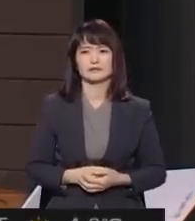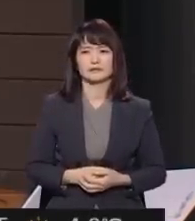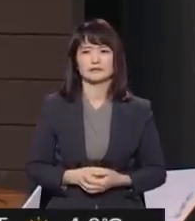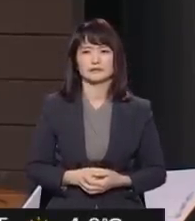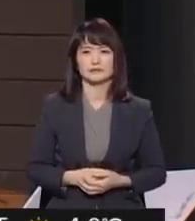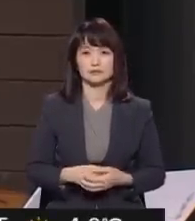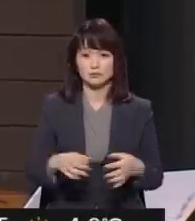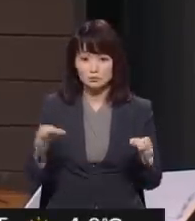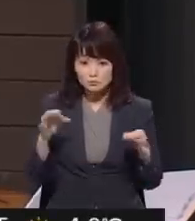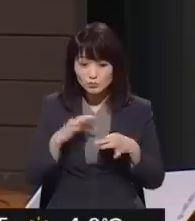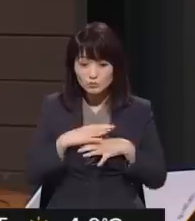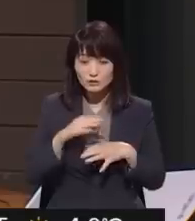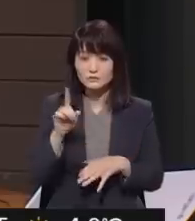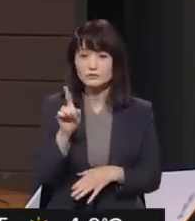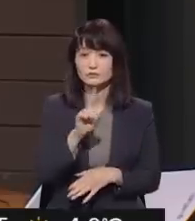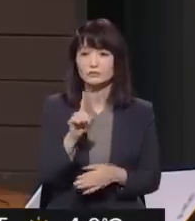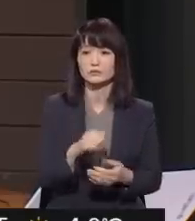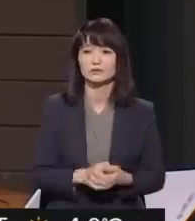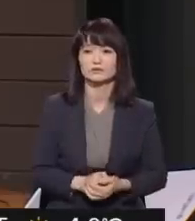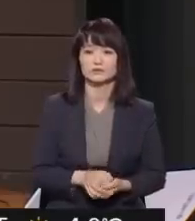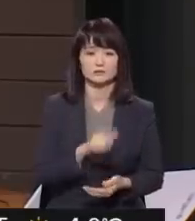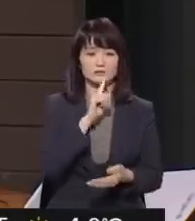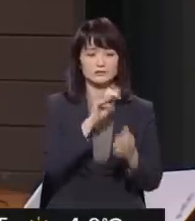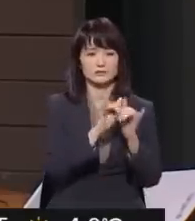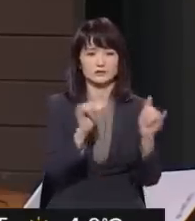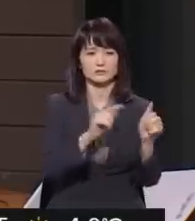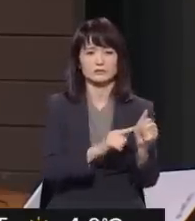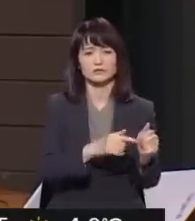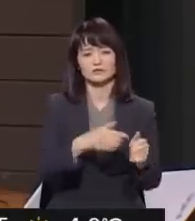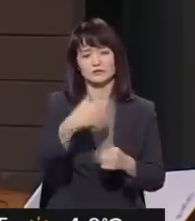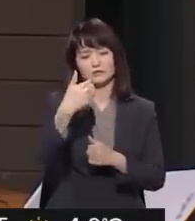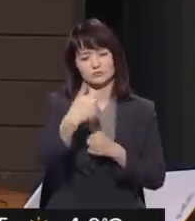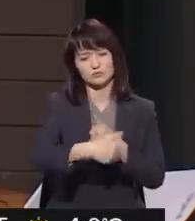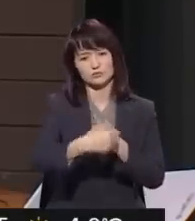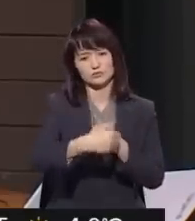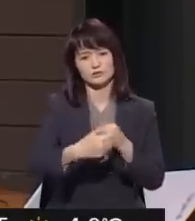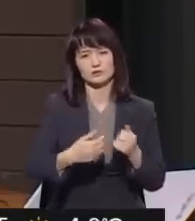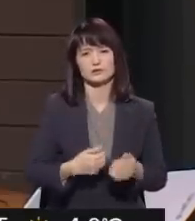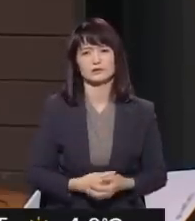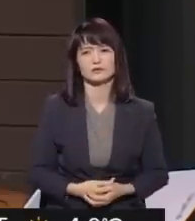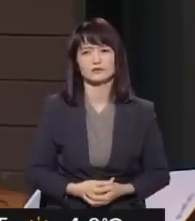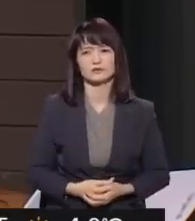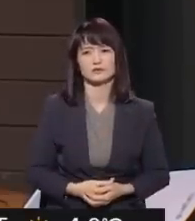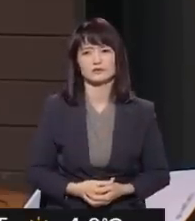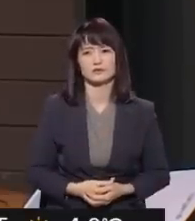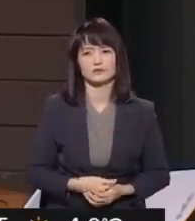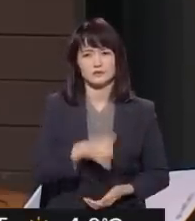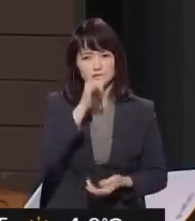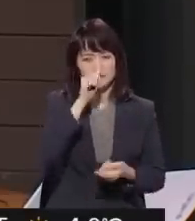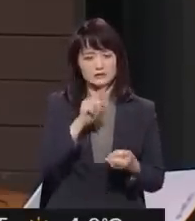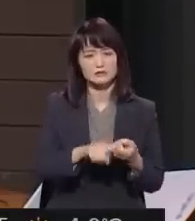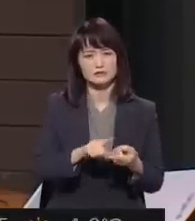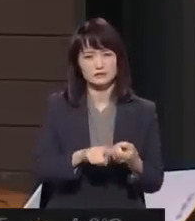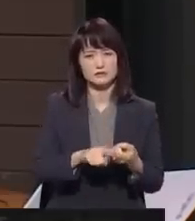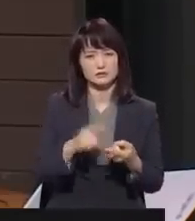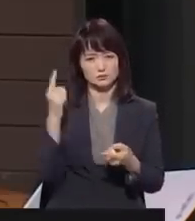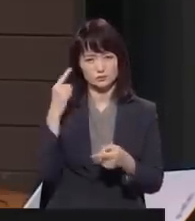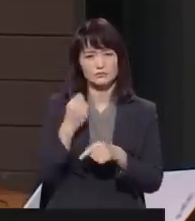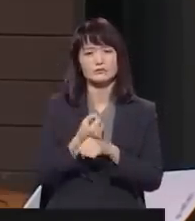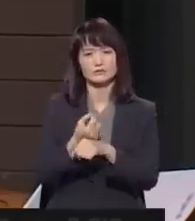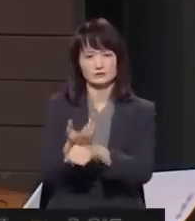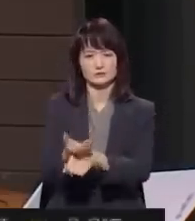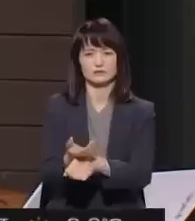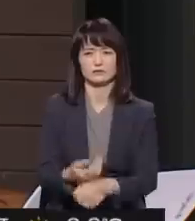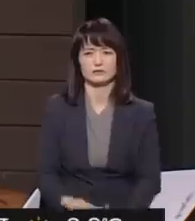놀라는 부분은 제보자분의 부탁 때문에라도 저희가 이제 있는 그대로 전해드리고 있는데